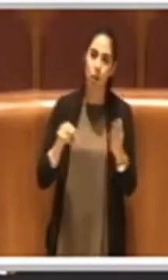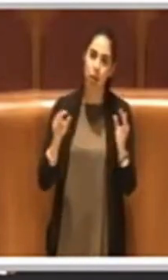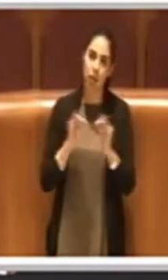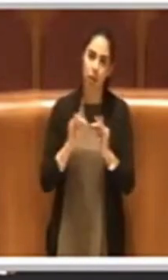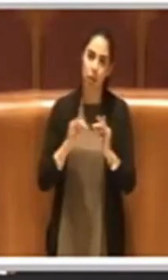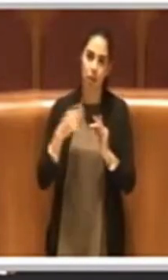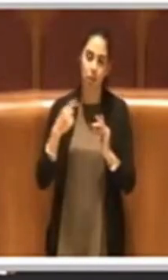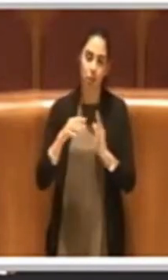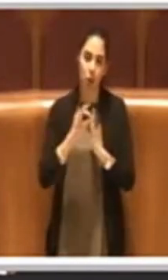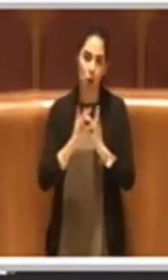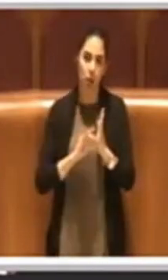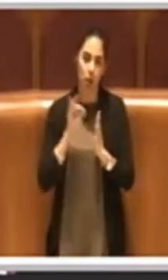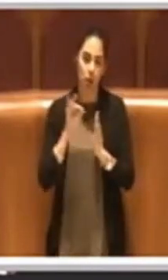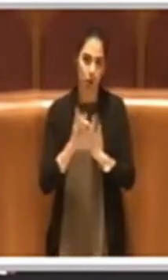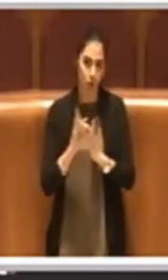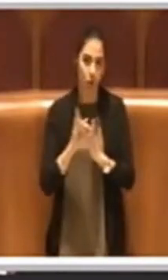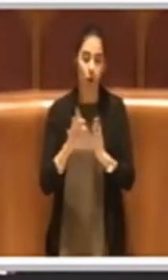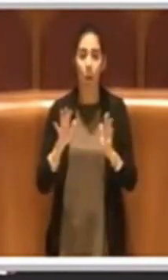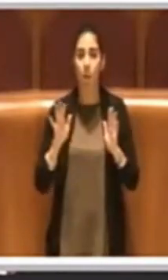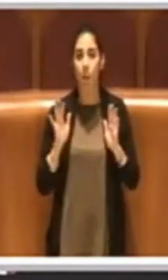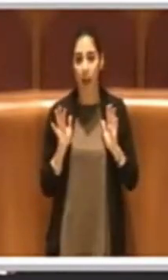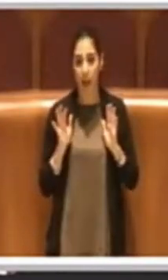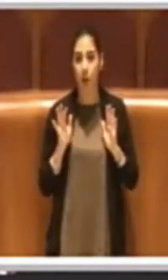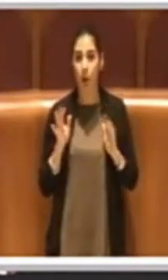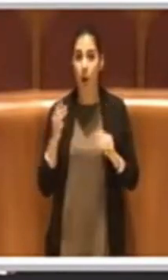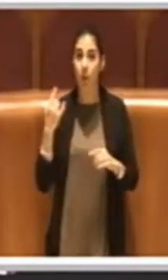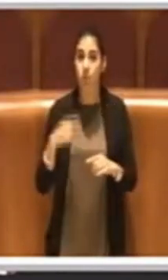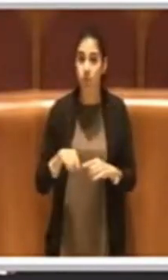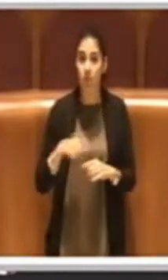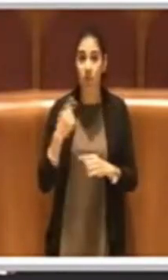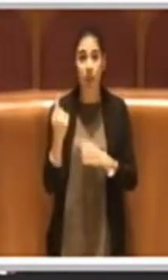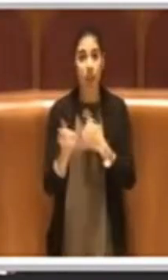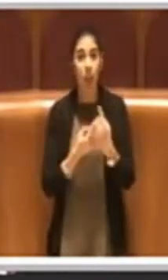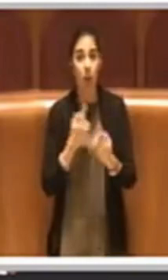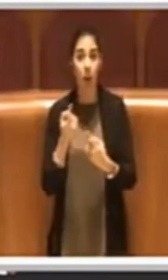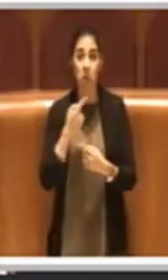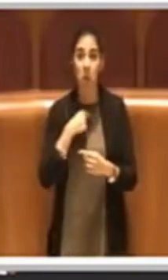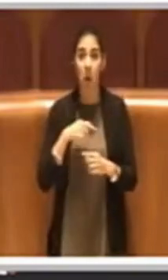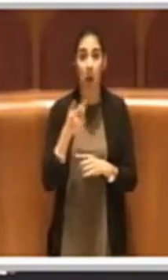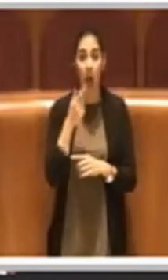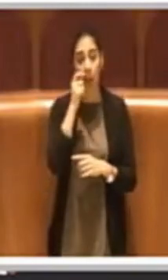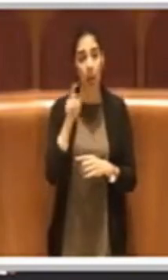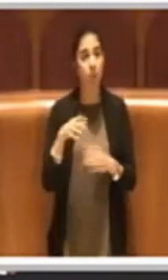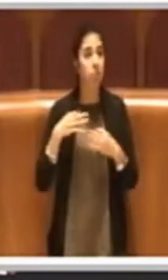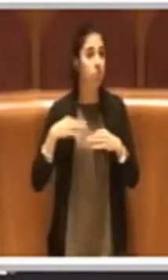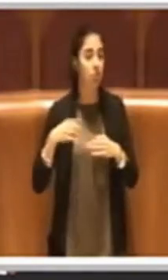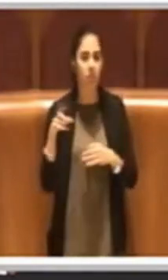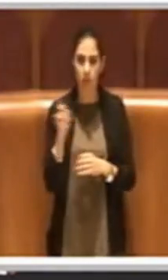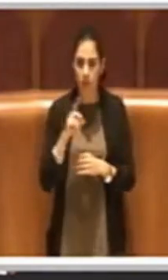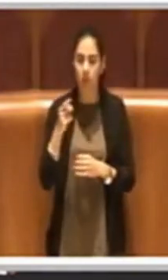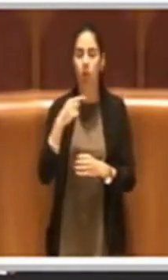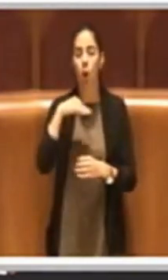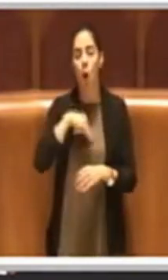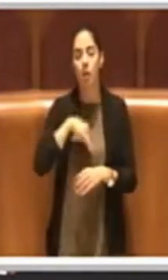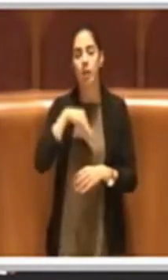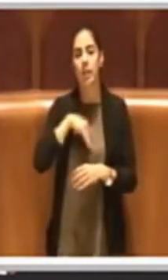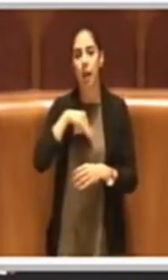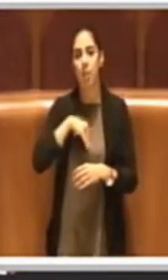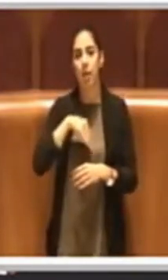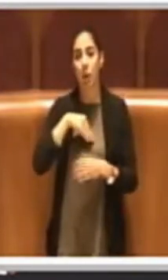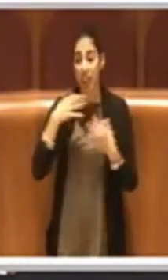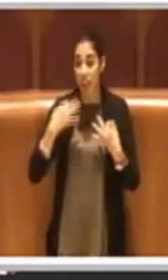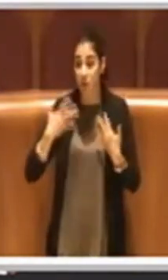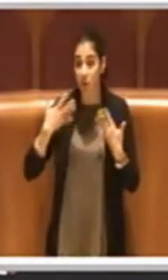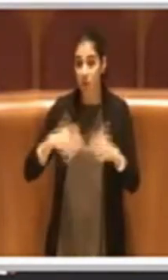però non è stata presa sotto gamba è stata presa con consapevolezza certe decisioni non c'è